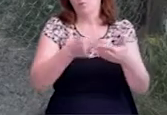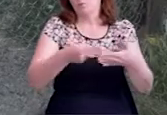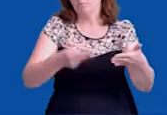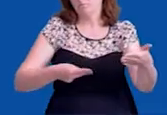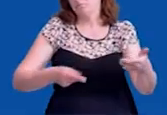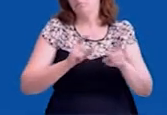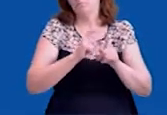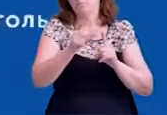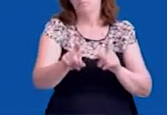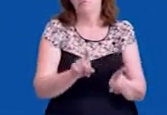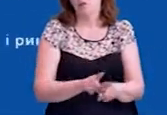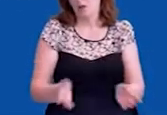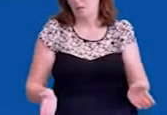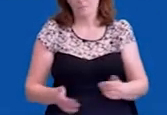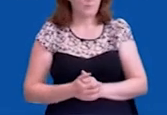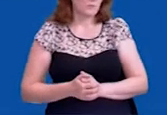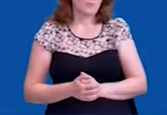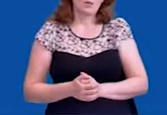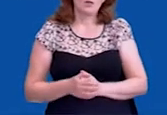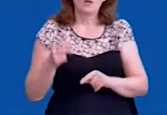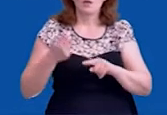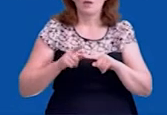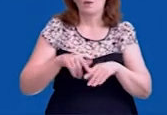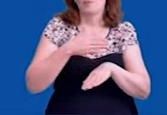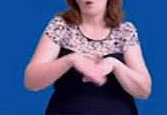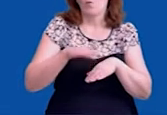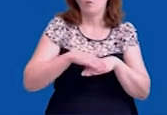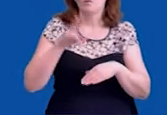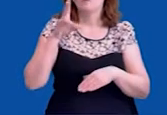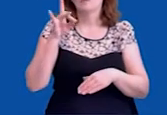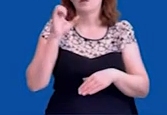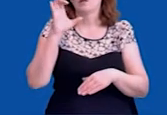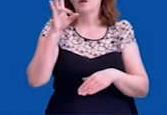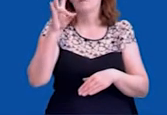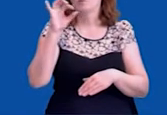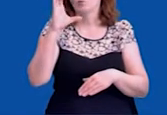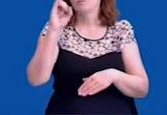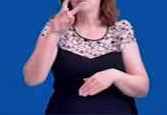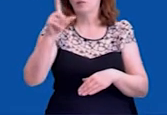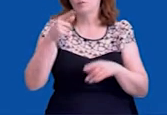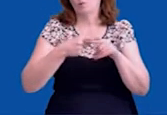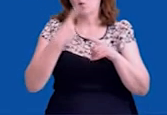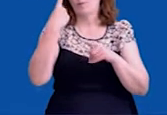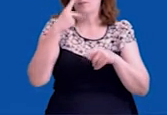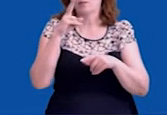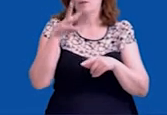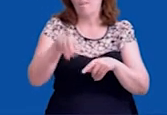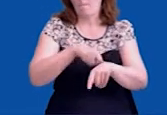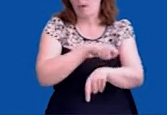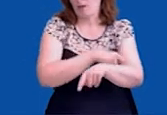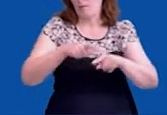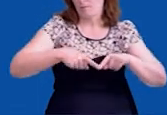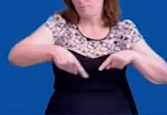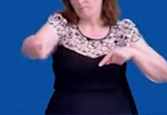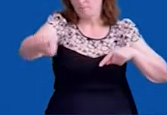коментує так. Там вулиця дуже багато, це вулиця Красносельського, яка знаходиться приблизно около кілометра. Плюс-мінус, я